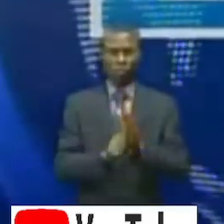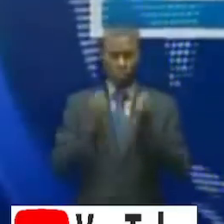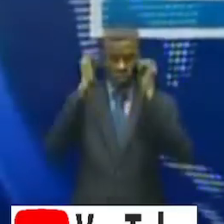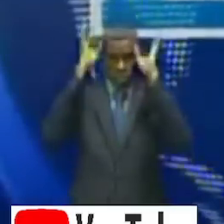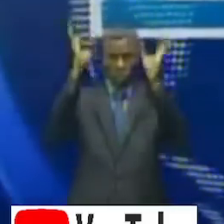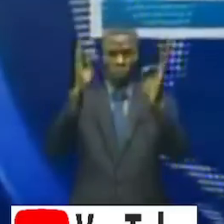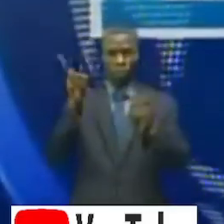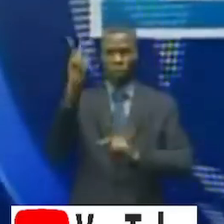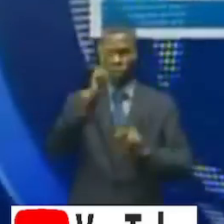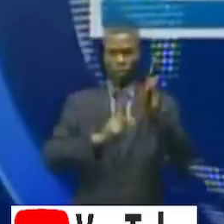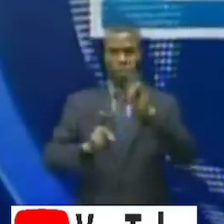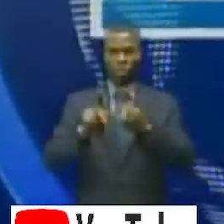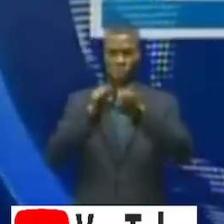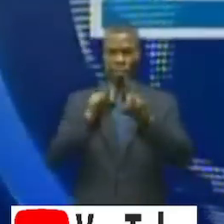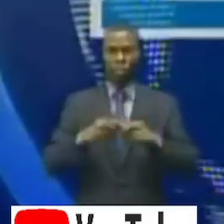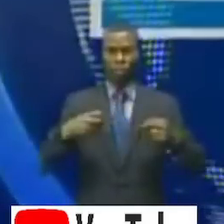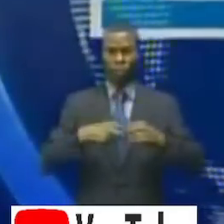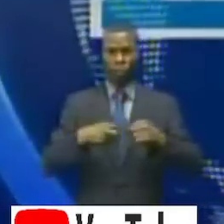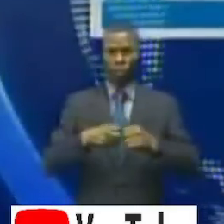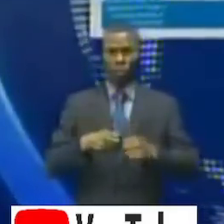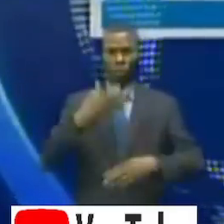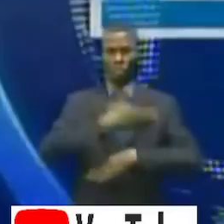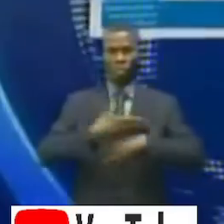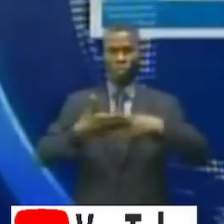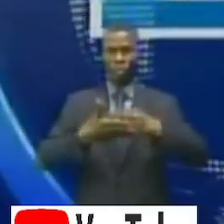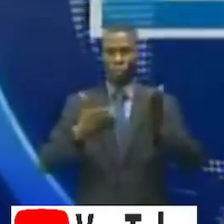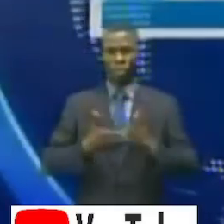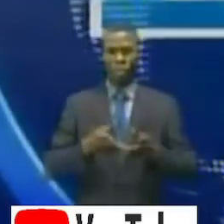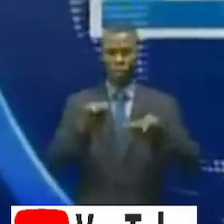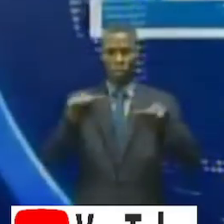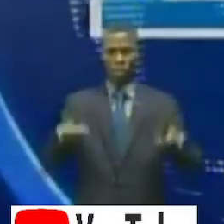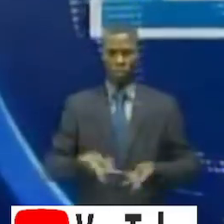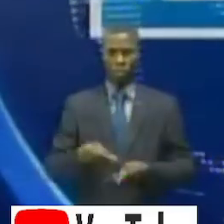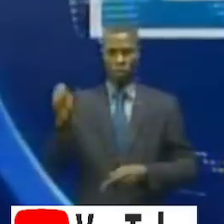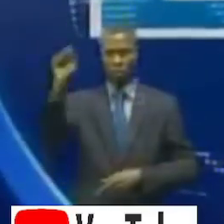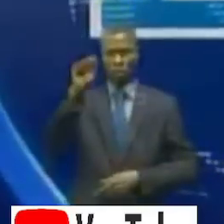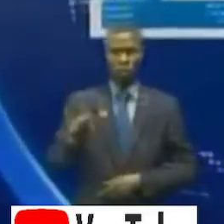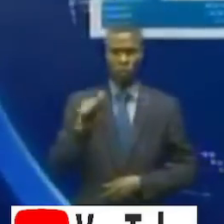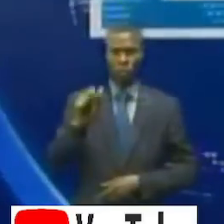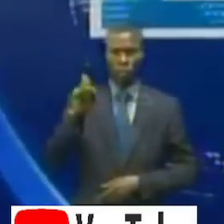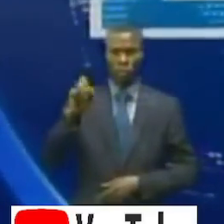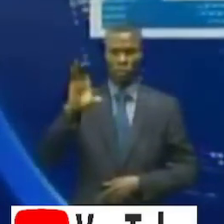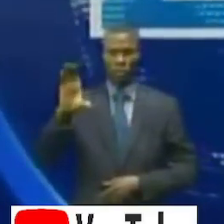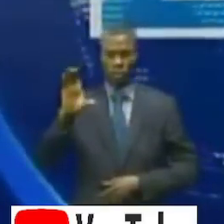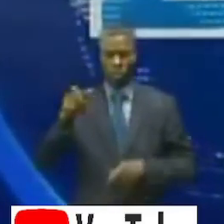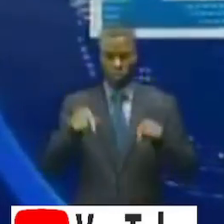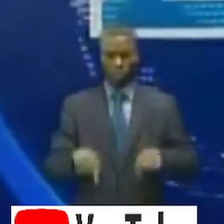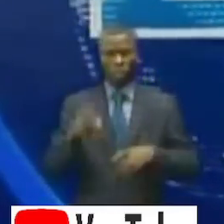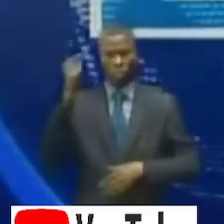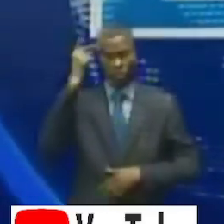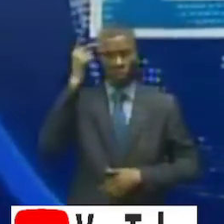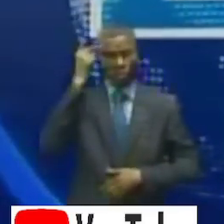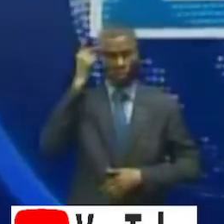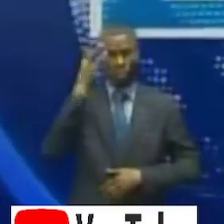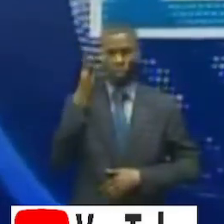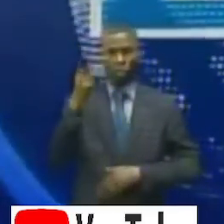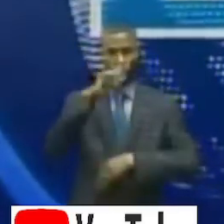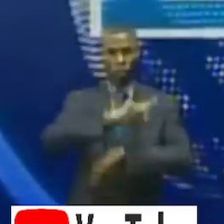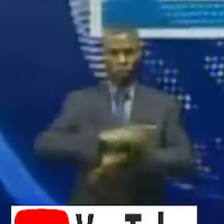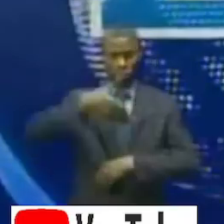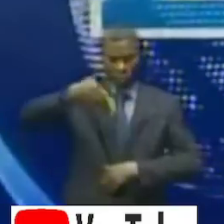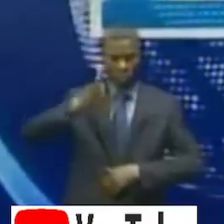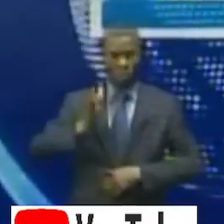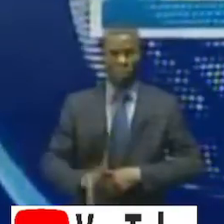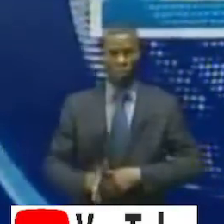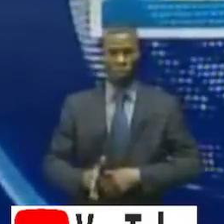l'éducation, la population, l'énergie et les infrastructures dans l'espace SADC en plein chantier ici à Kinshasa. Pendant 3 jours, les experts